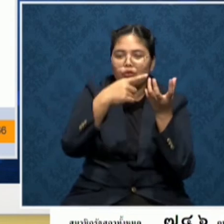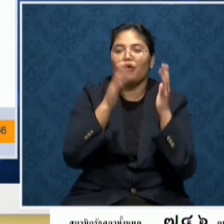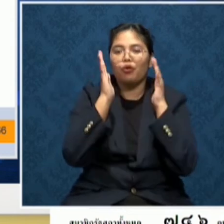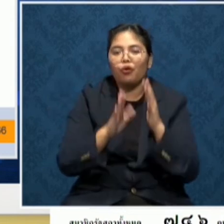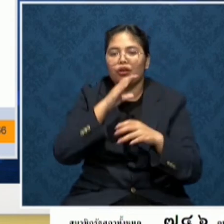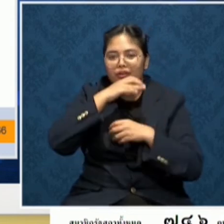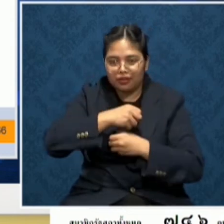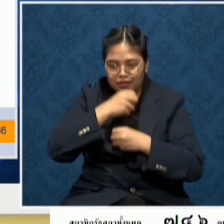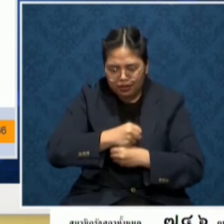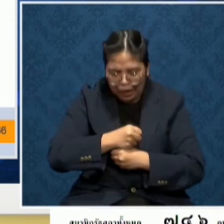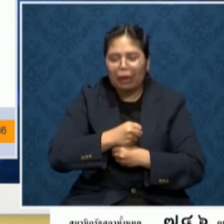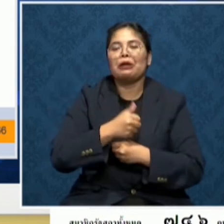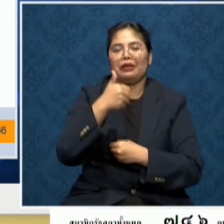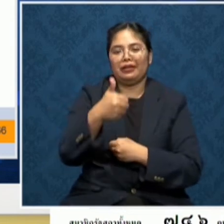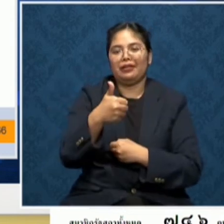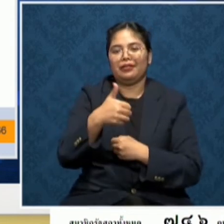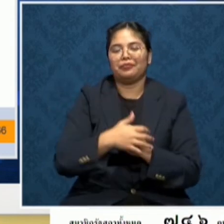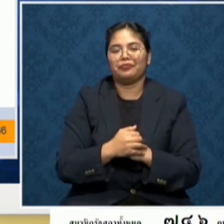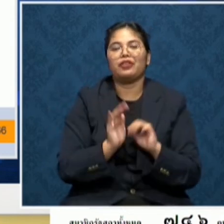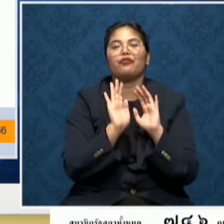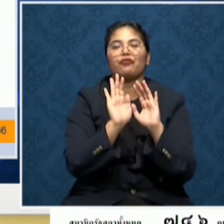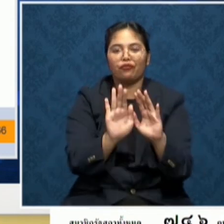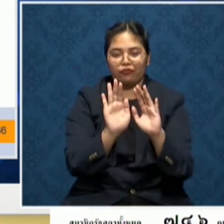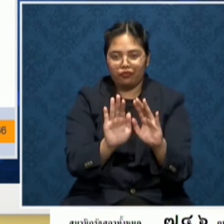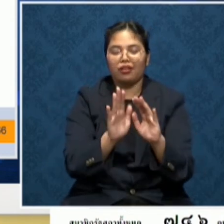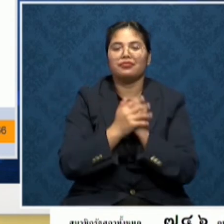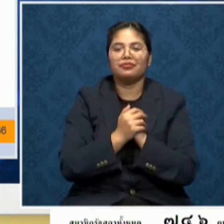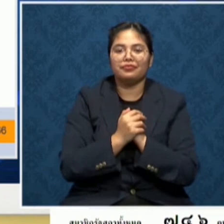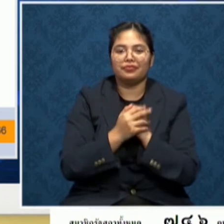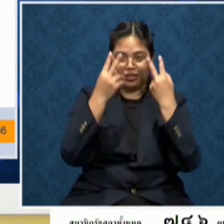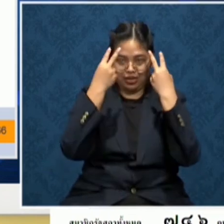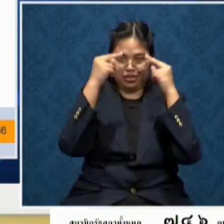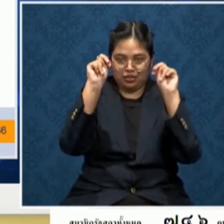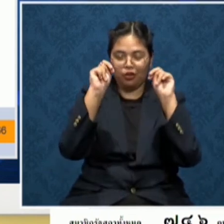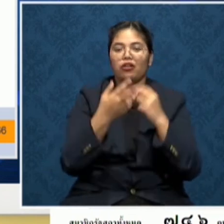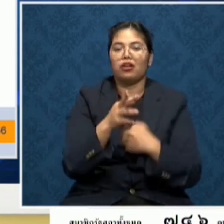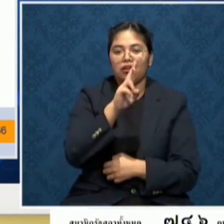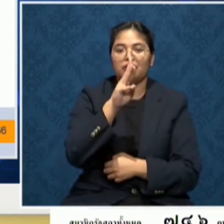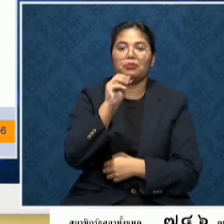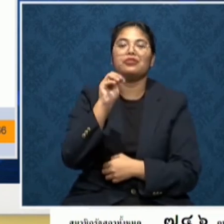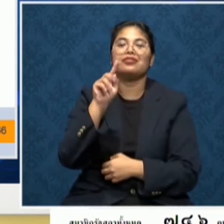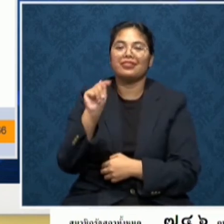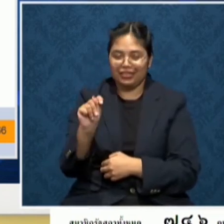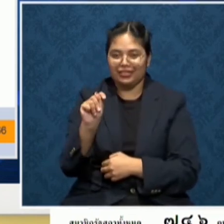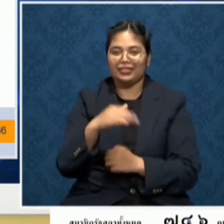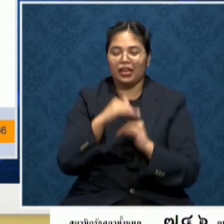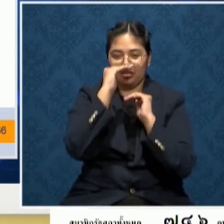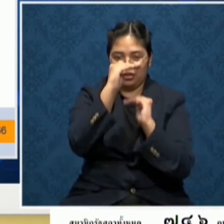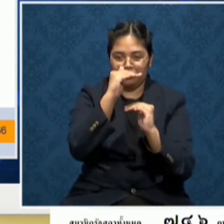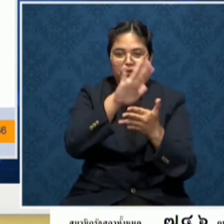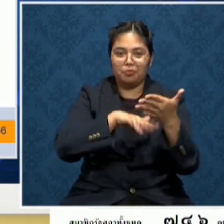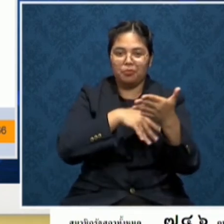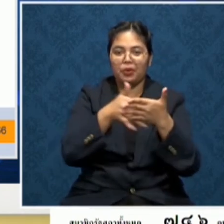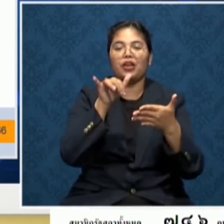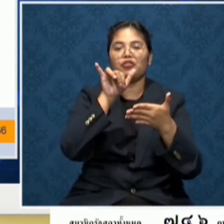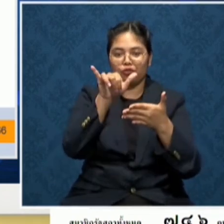นครับดังนั้นขอฝากท่านนายกรัฐมนตรีและคณะรัฐมนตรีควรกำหนดยุทธศาสตร์ต้น